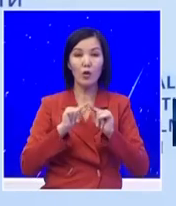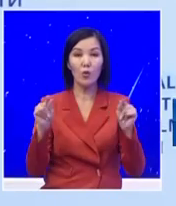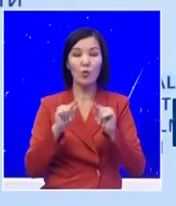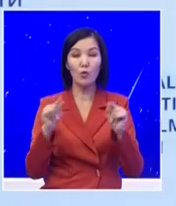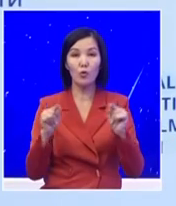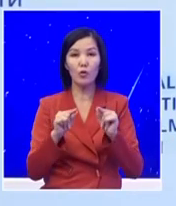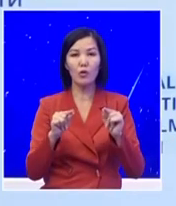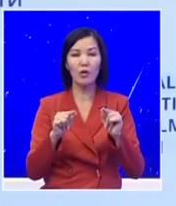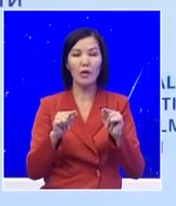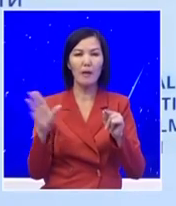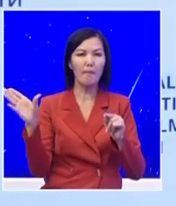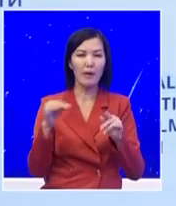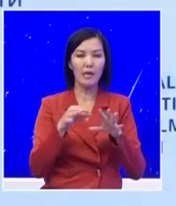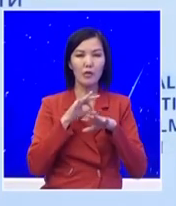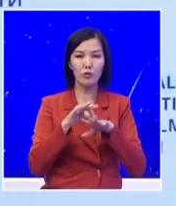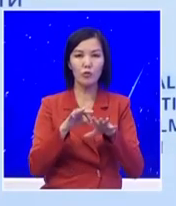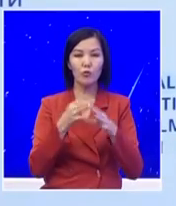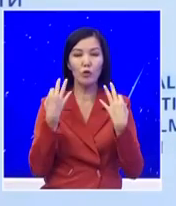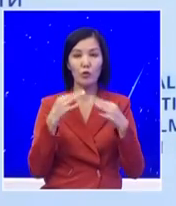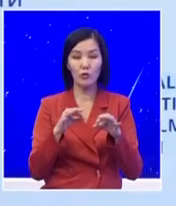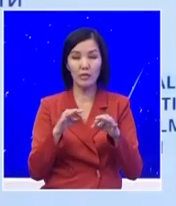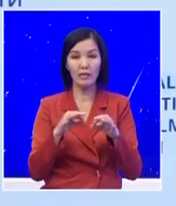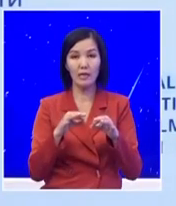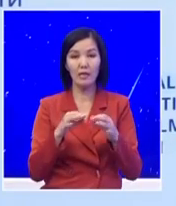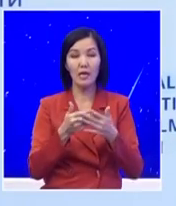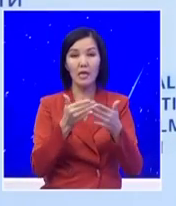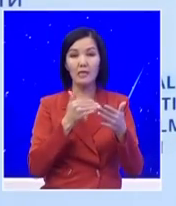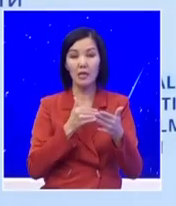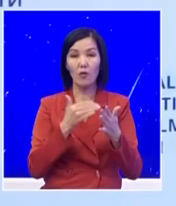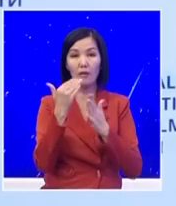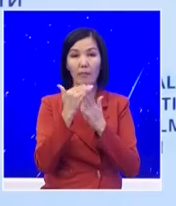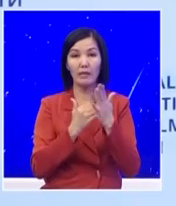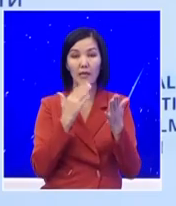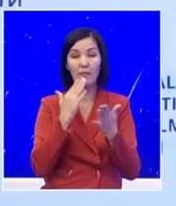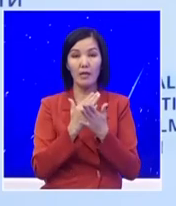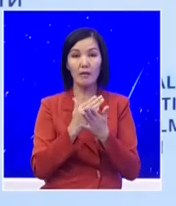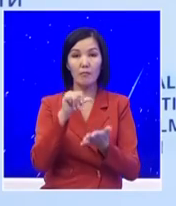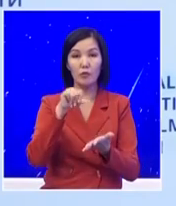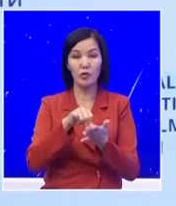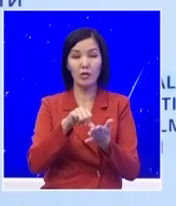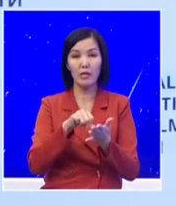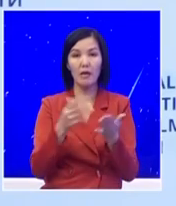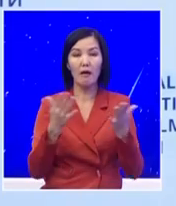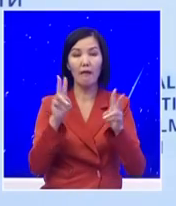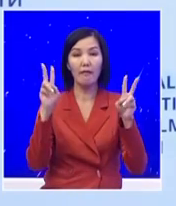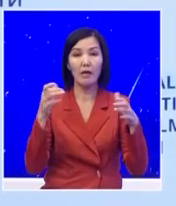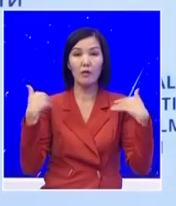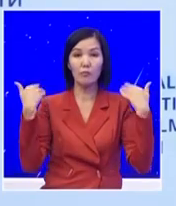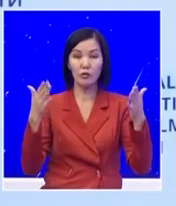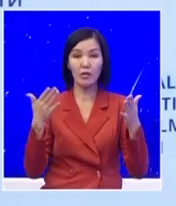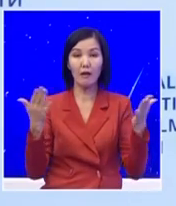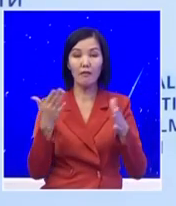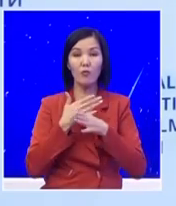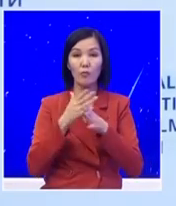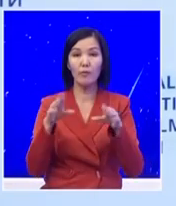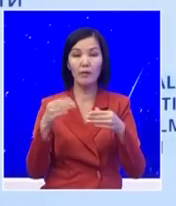ақпарат құралдарында жүргізуге рұқсат. Кандидаттардың сайлауалды бағдарламалары бар. Олар мүшелікке қабылданғанда қандай тақырыптарды ұсынады, қандай көмек